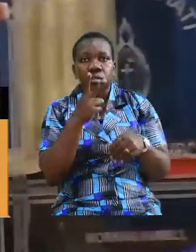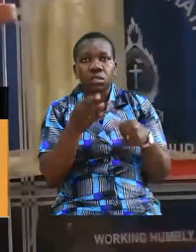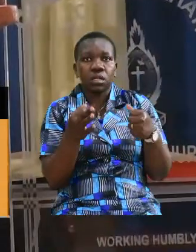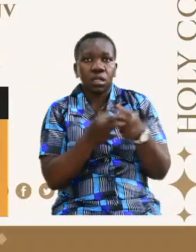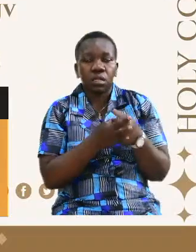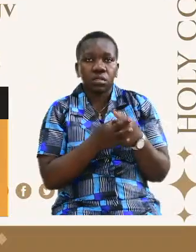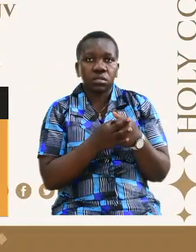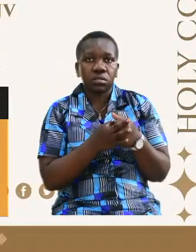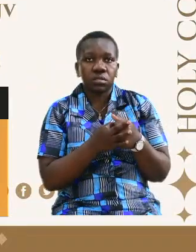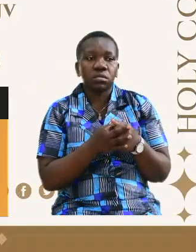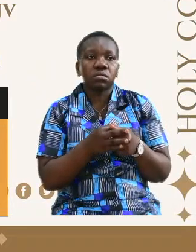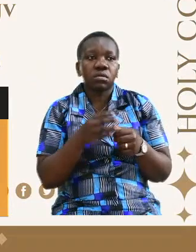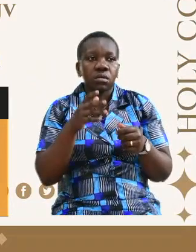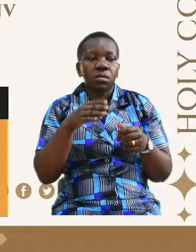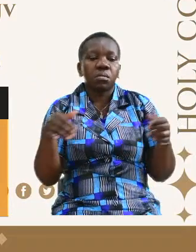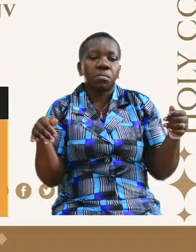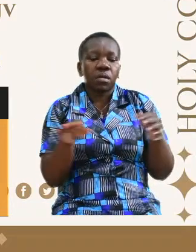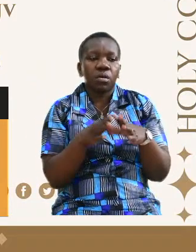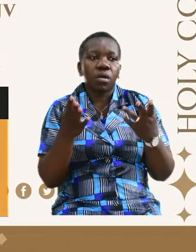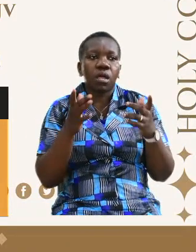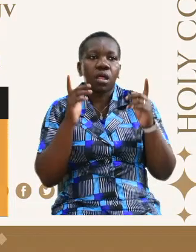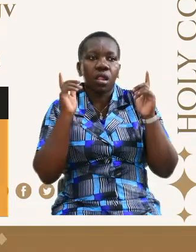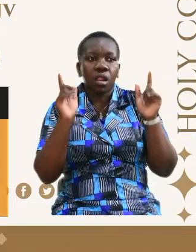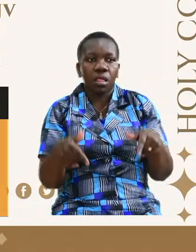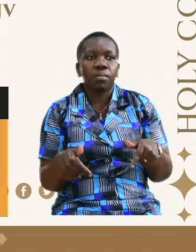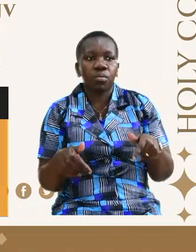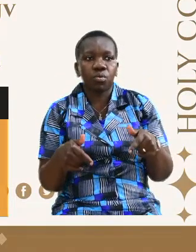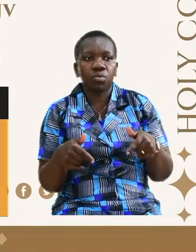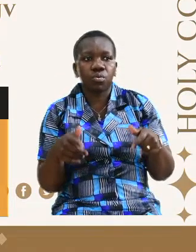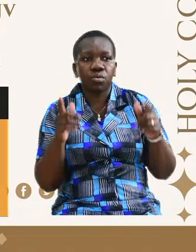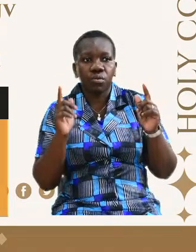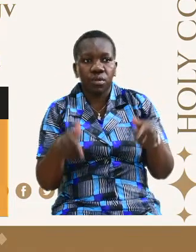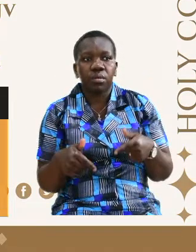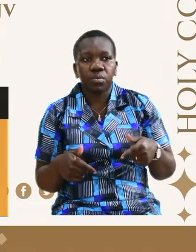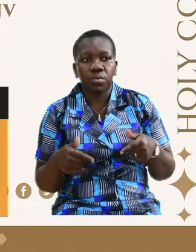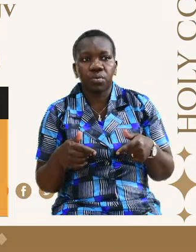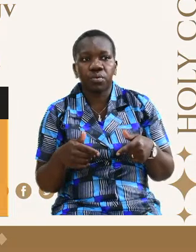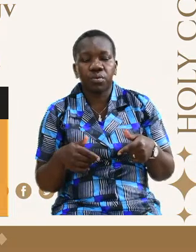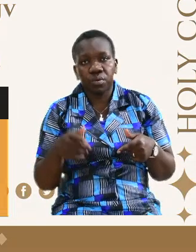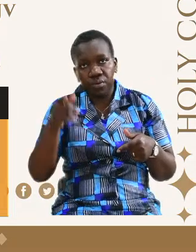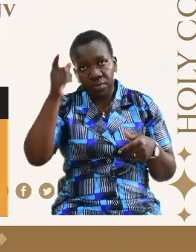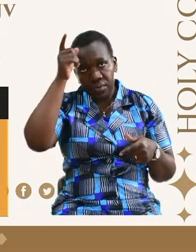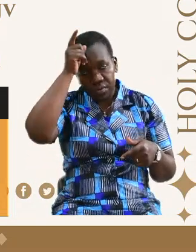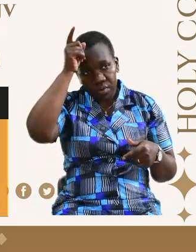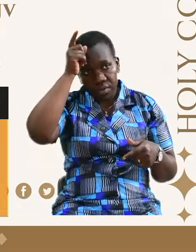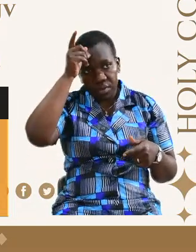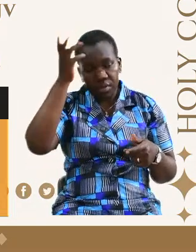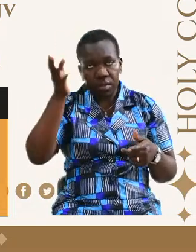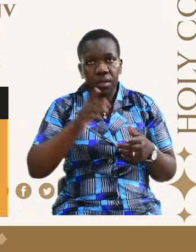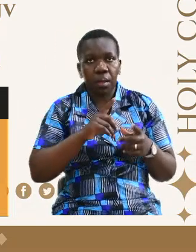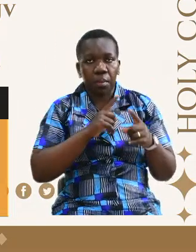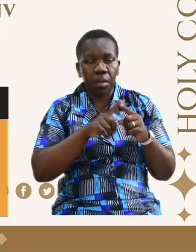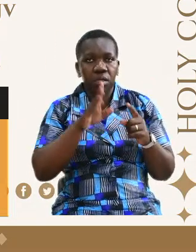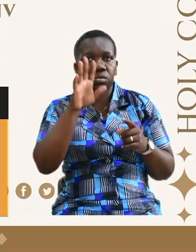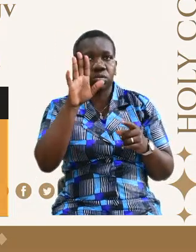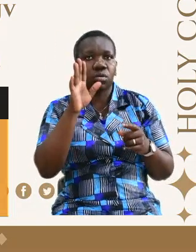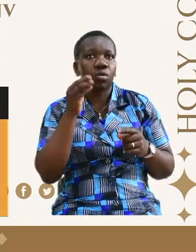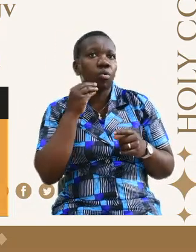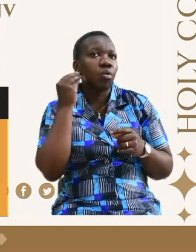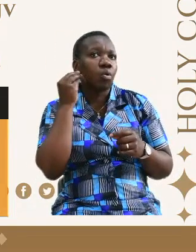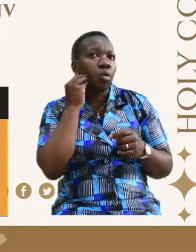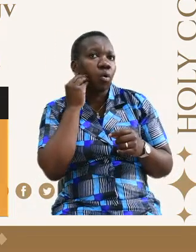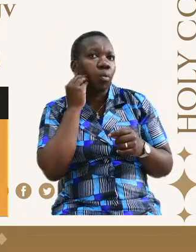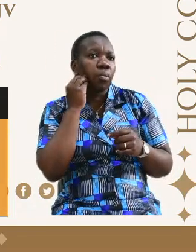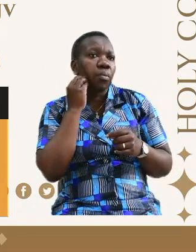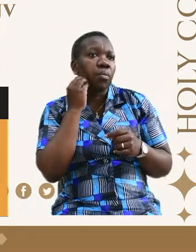Kinyongori Rimuru, na kuko na mikutano ya maombi inafanyika kila siku pale